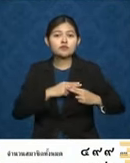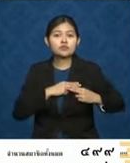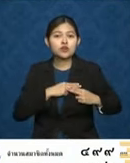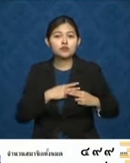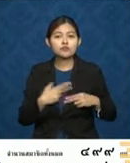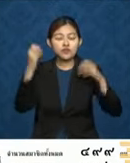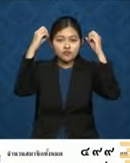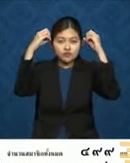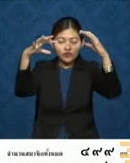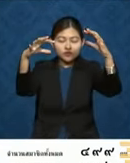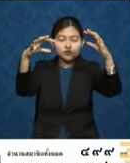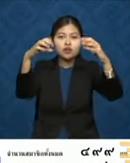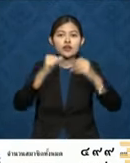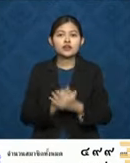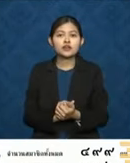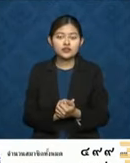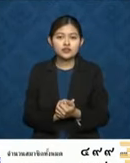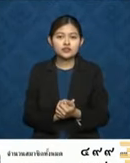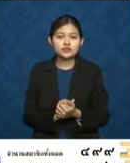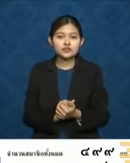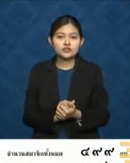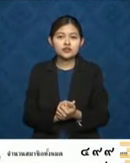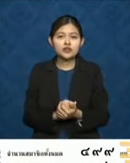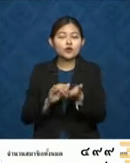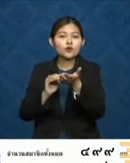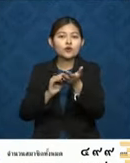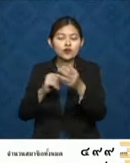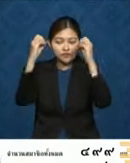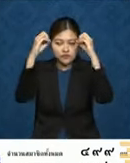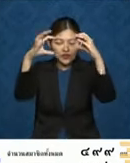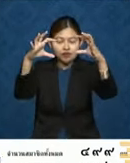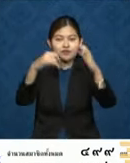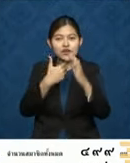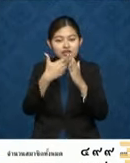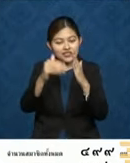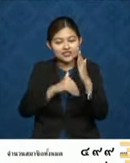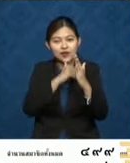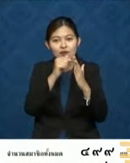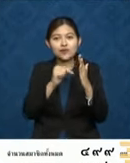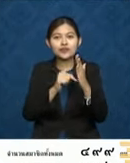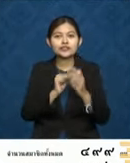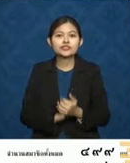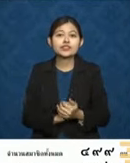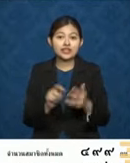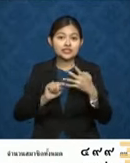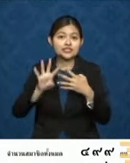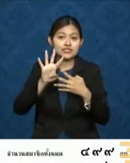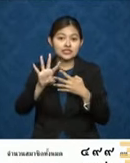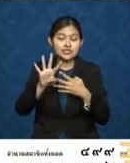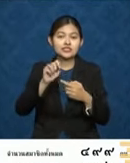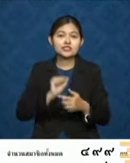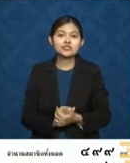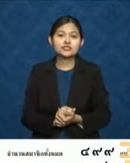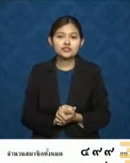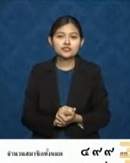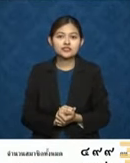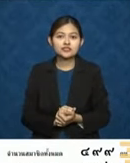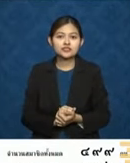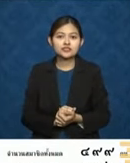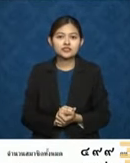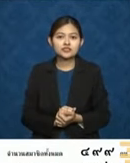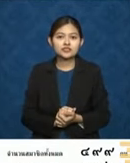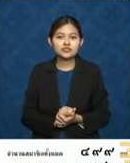ฟ้าฝ่ายผลิตไฝส่วนภูมิภาคครับท่านประธานขอโทษครับอีกเรื่องหนึ่งท่านประธานครับเรื่องที่ 4ก็คือเรื่อง